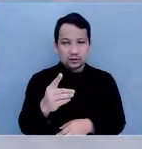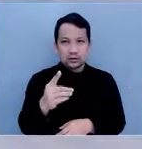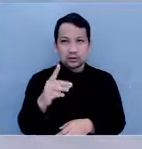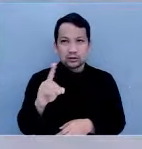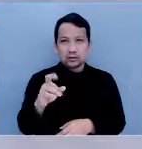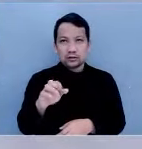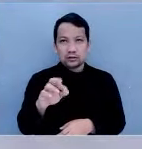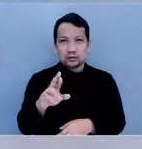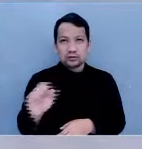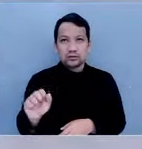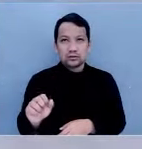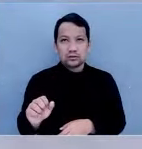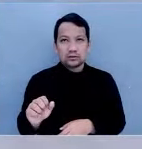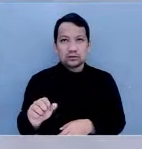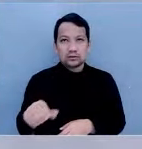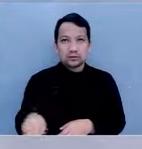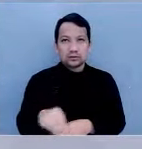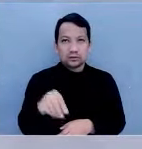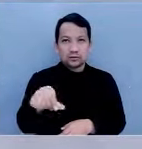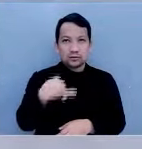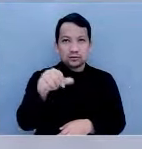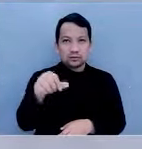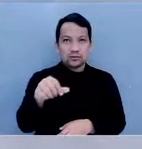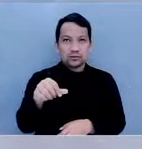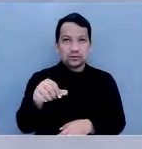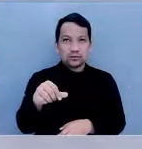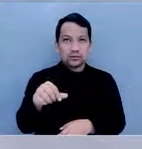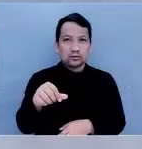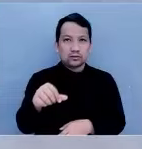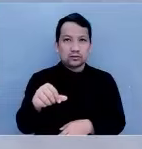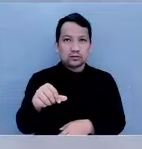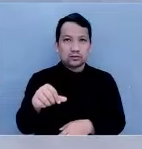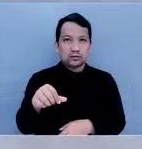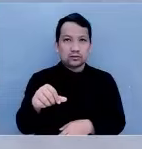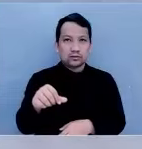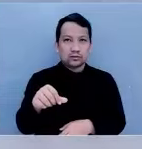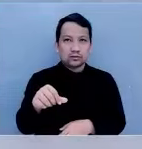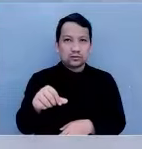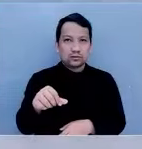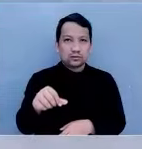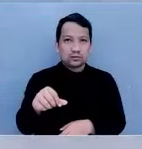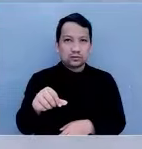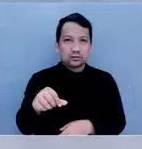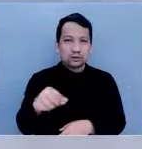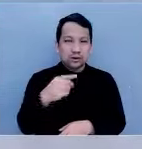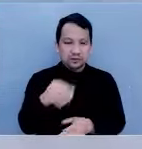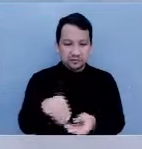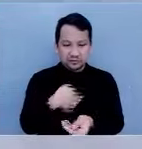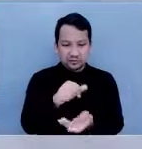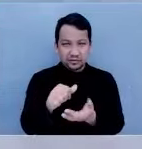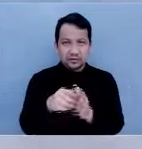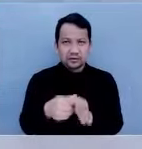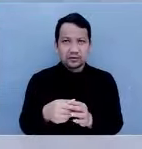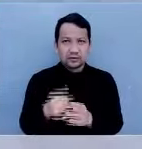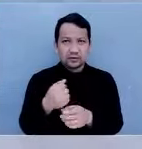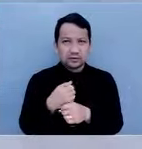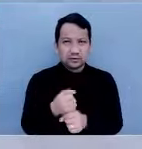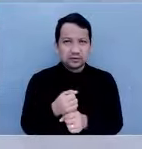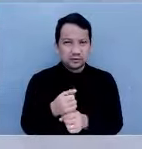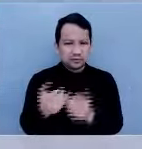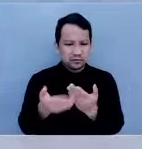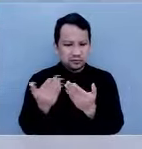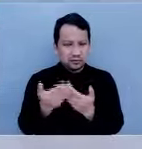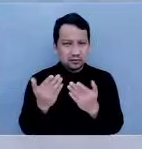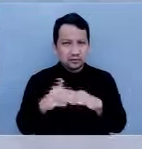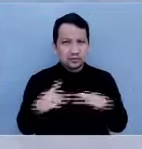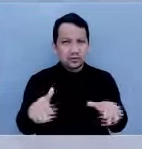Actually, parang kasi yung lambot ng Boracay sand, no? Oo. Parang yung pagka ginagawa mo, napakadali lang